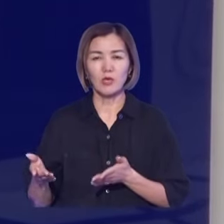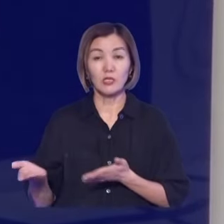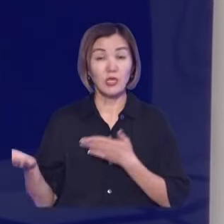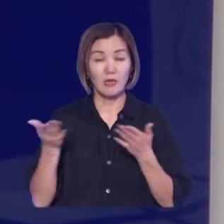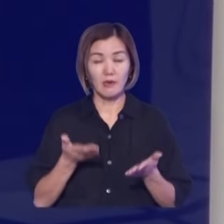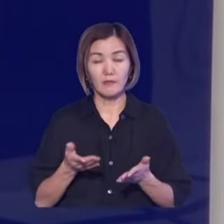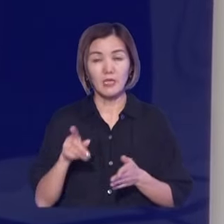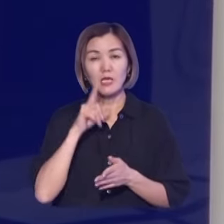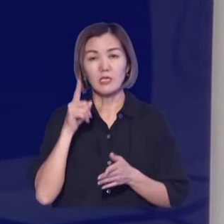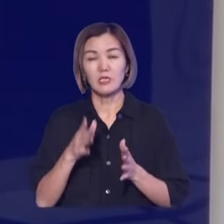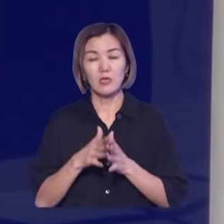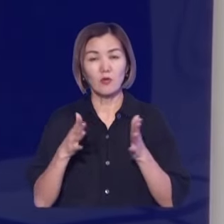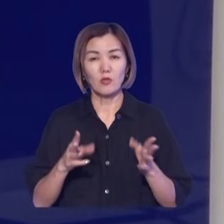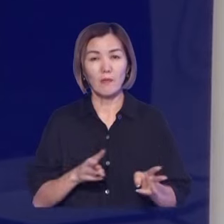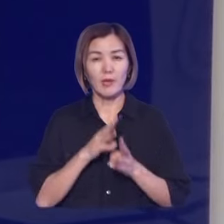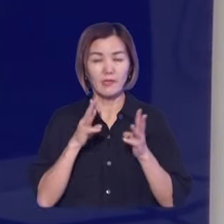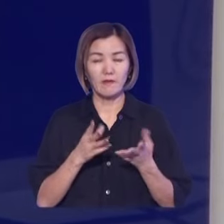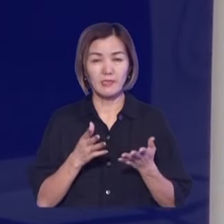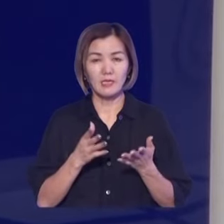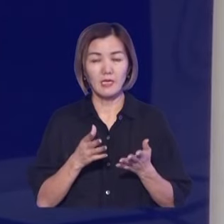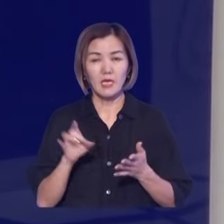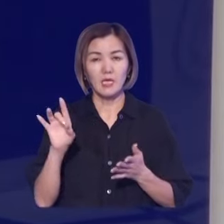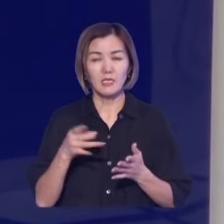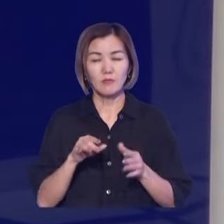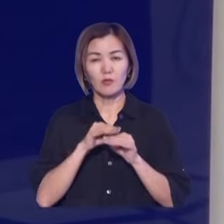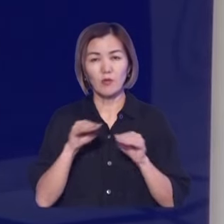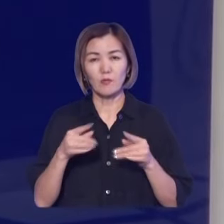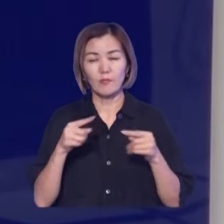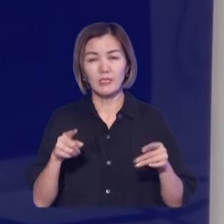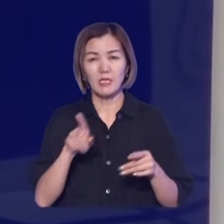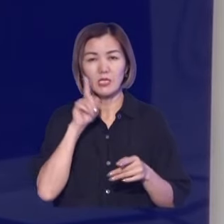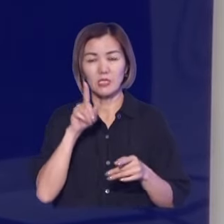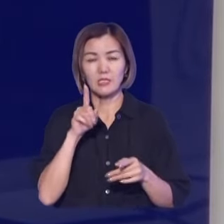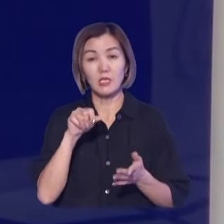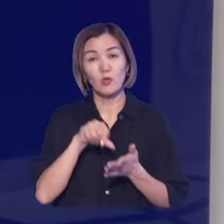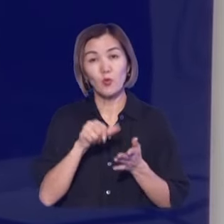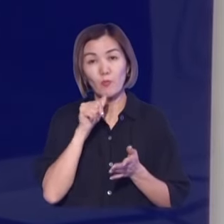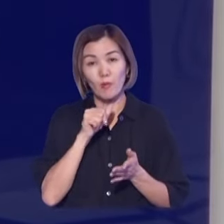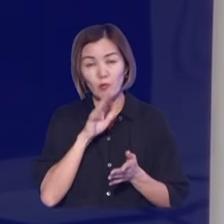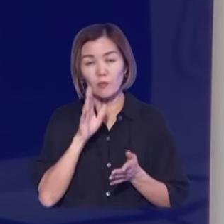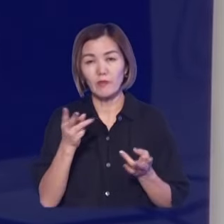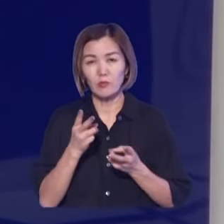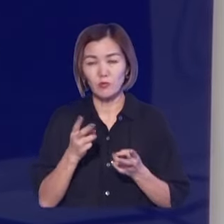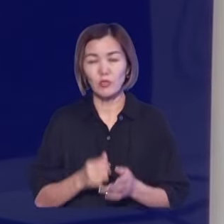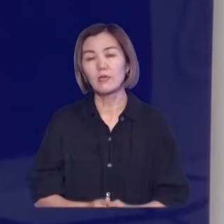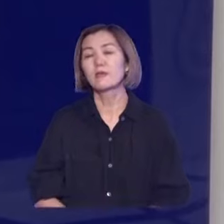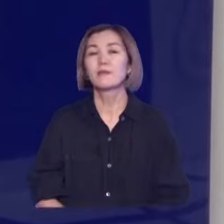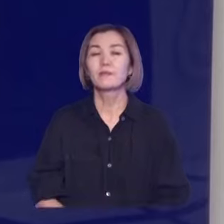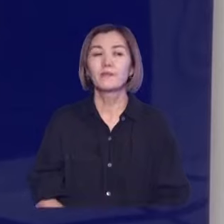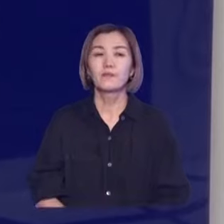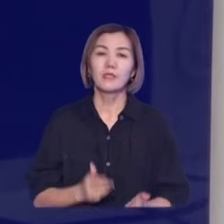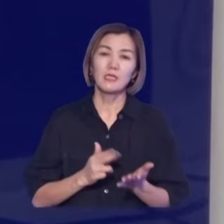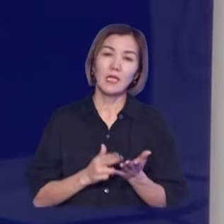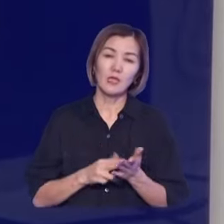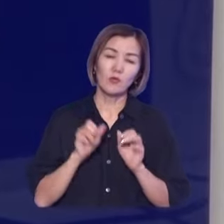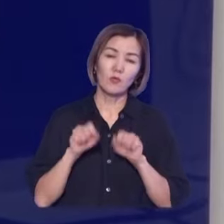бұл жастарымызға үлкен мүмкіндік. Республикалық деңгейде басқа да жастармен өздерінің күшін, бақтарын сынап көріп, өздерін дәлелдеуге